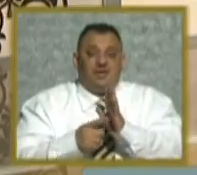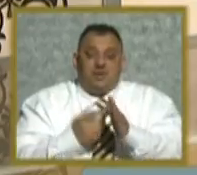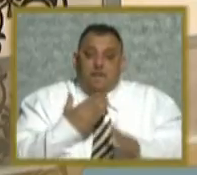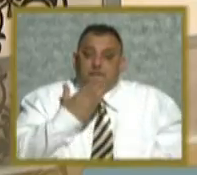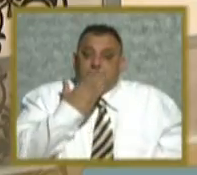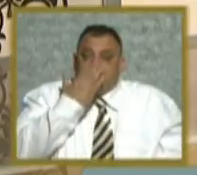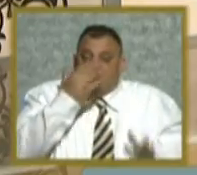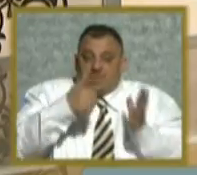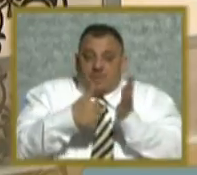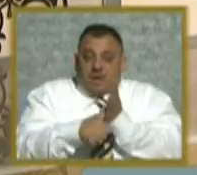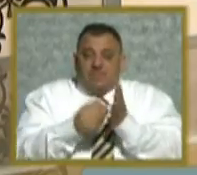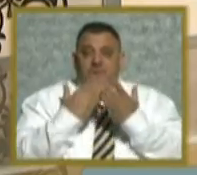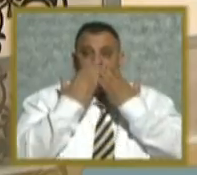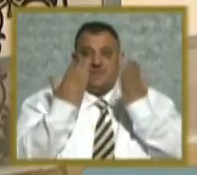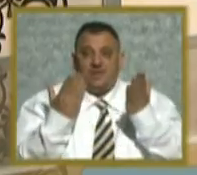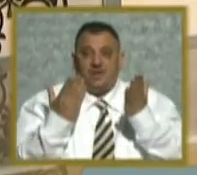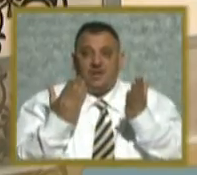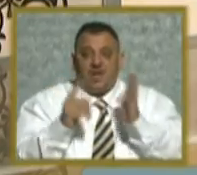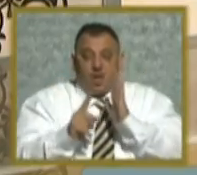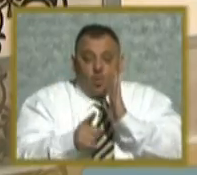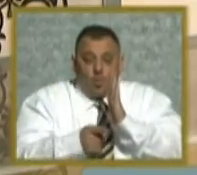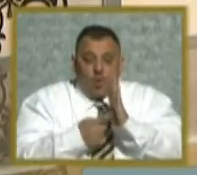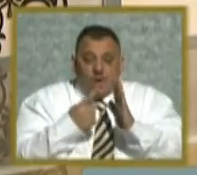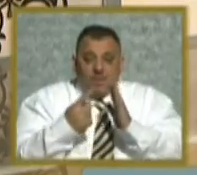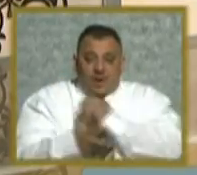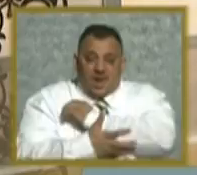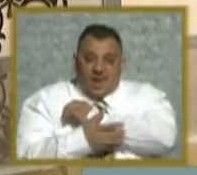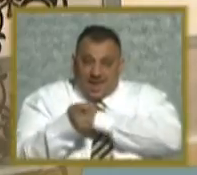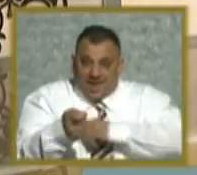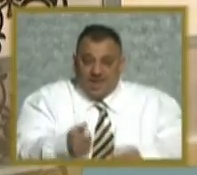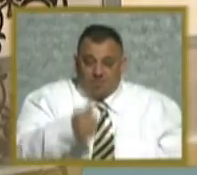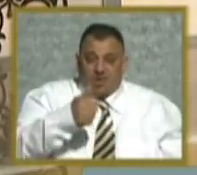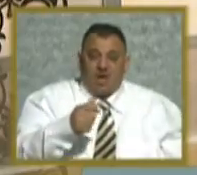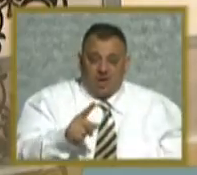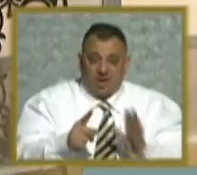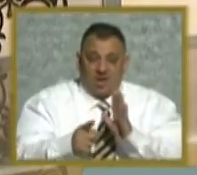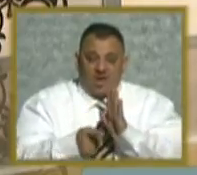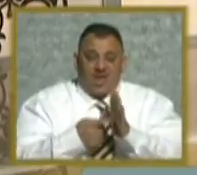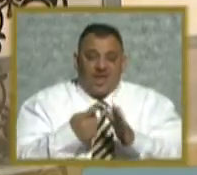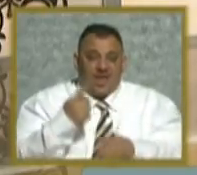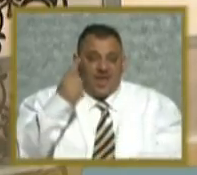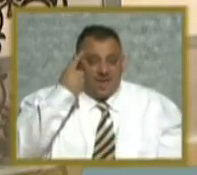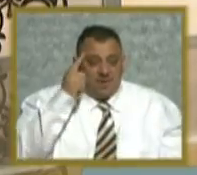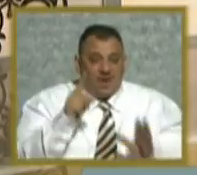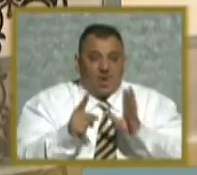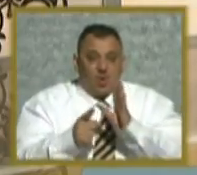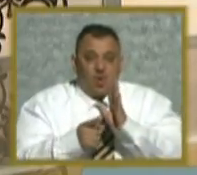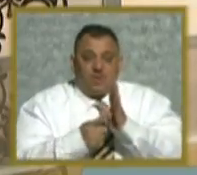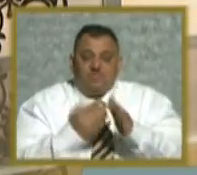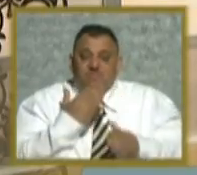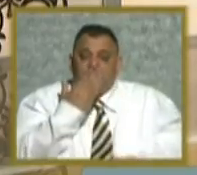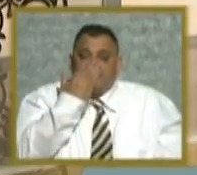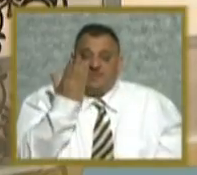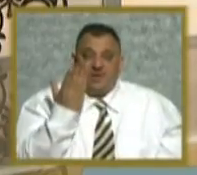يا شيخ بجاهل. يعني هذا أول مرة تزكي؟ إيه، لكن لما قدم 18,000 شهرين طلعت، ما قدم